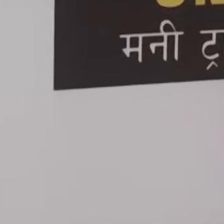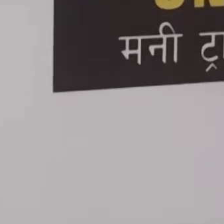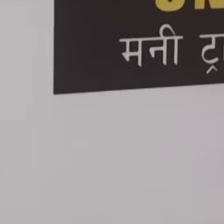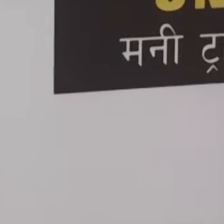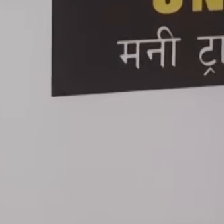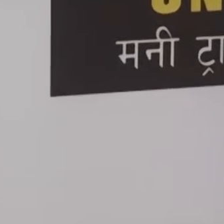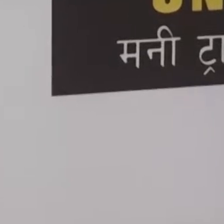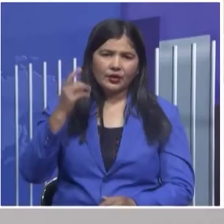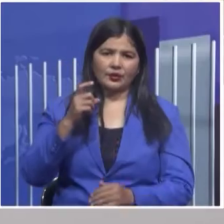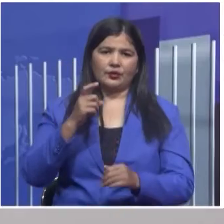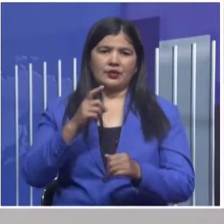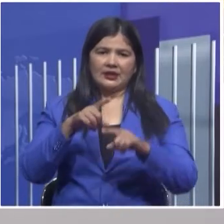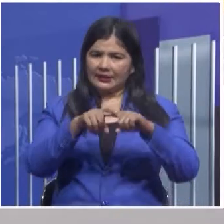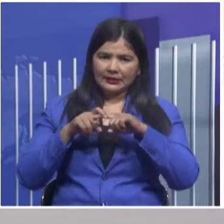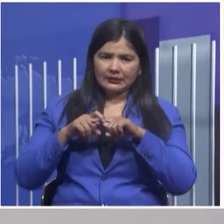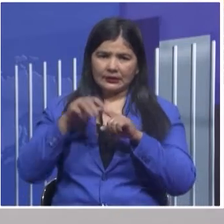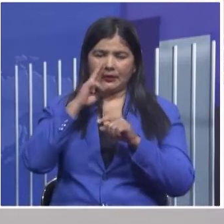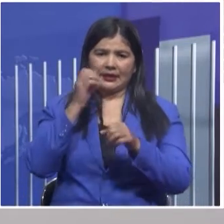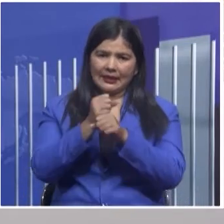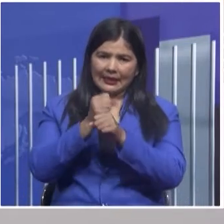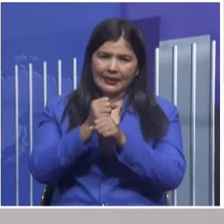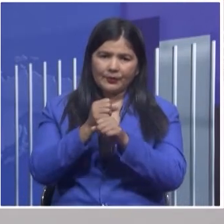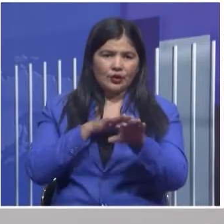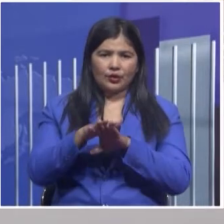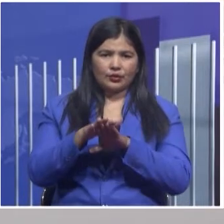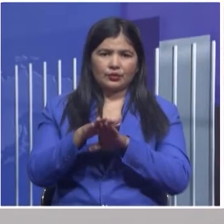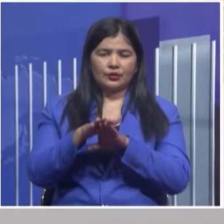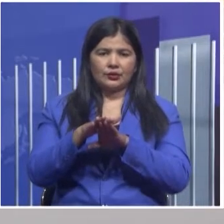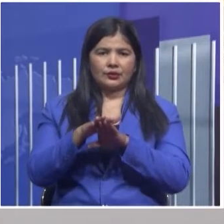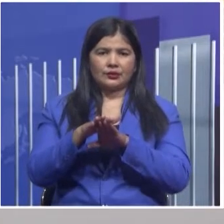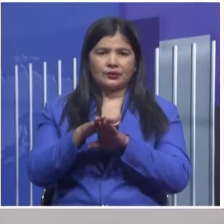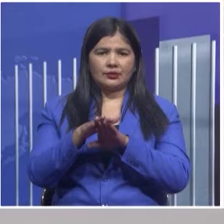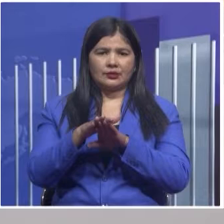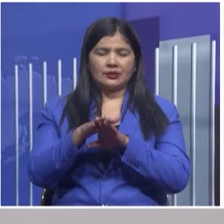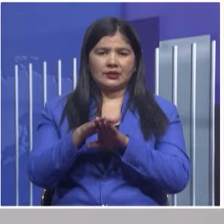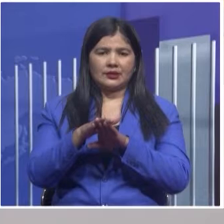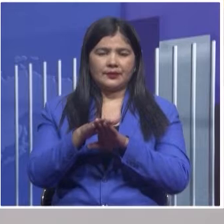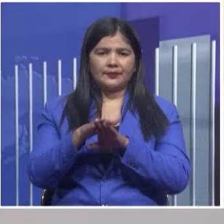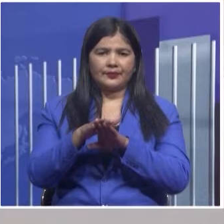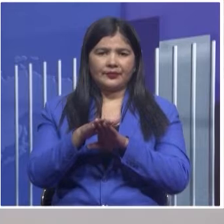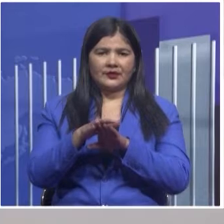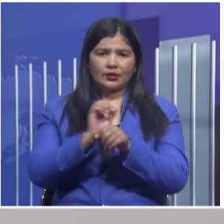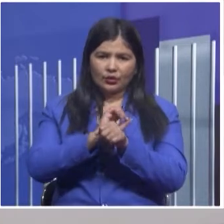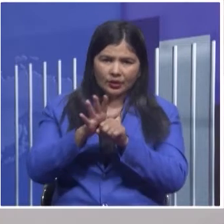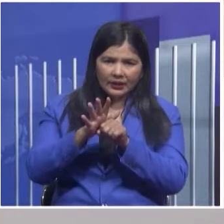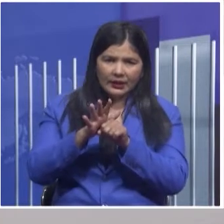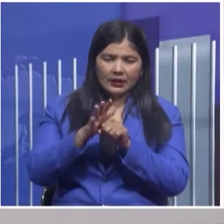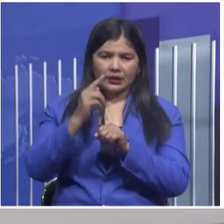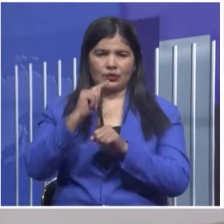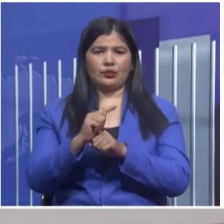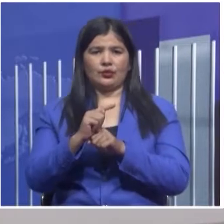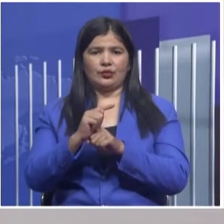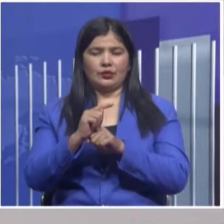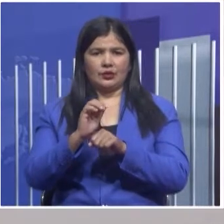अहिले पछिल्लो समय नियन्त्रणको कार्यहरू चाहिँ केही यशस्वी भएको हो कि जस्तो पनि लागिरहेको छ। कोरोनाको खोपमा